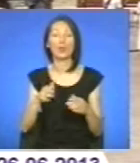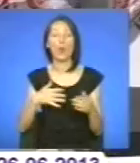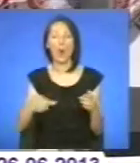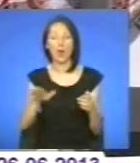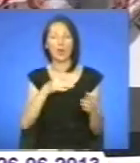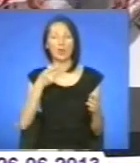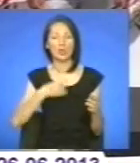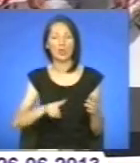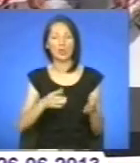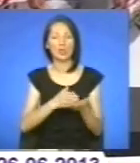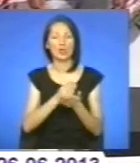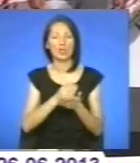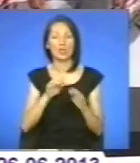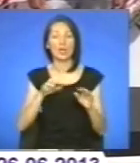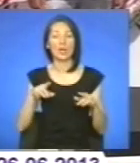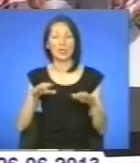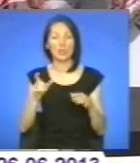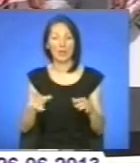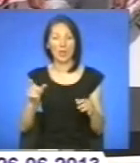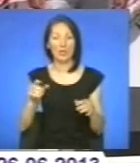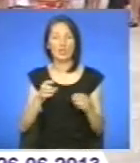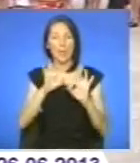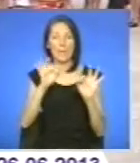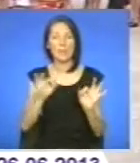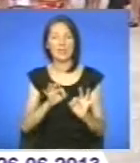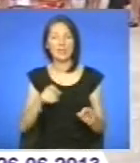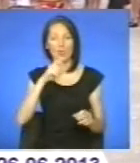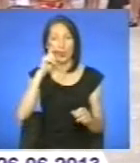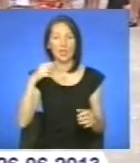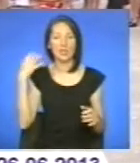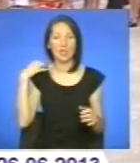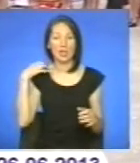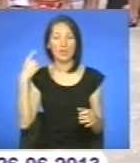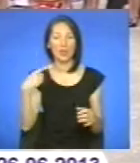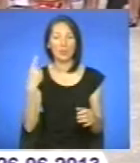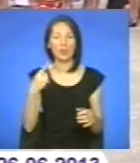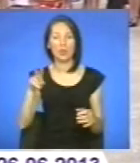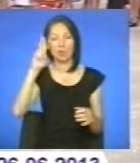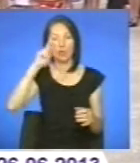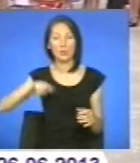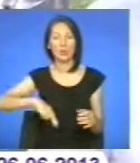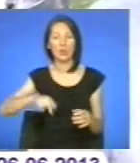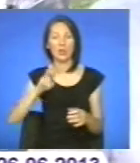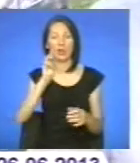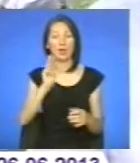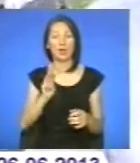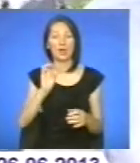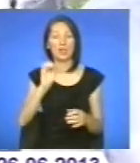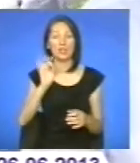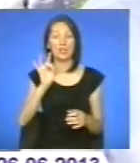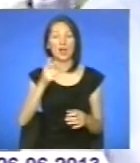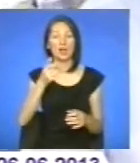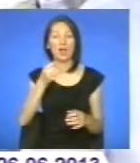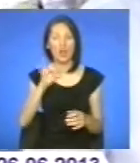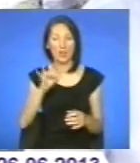заслужений діяч мистецтв України, начальник управління культури обласної державної адміністрації Григорій Шергей. Дуже схвально є,